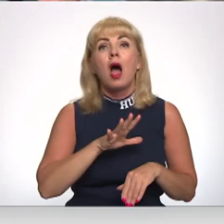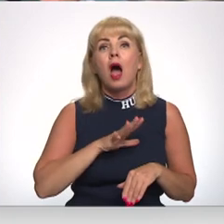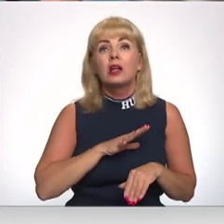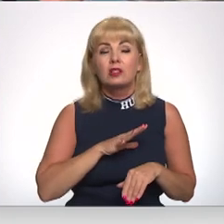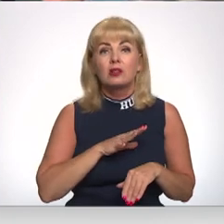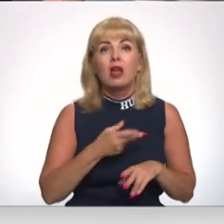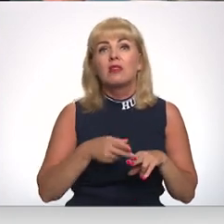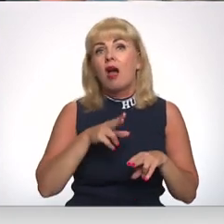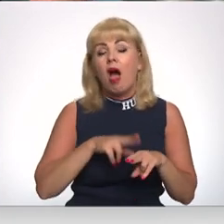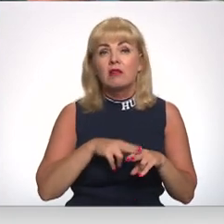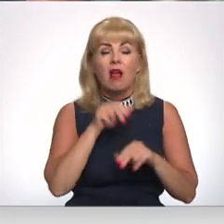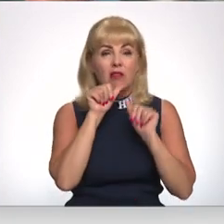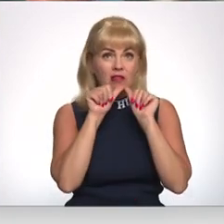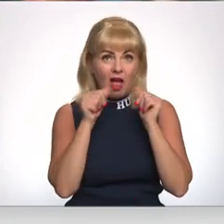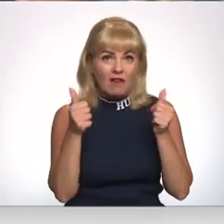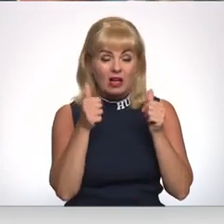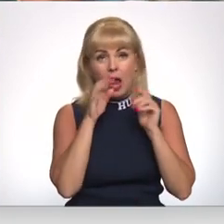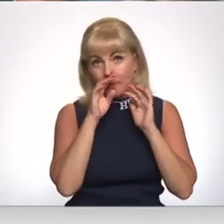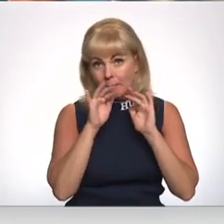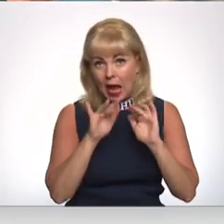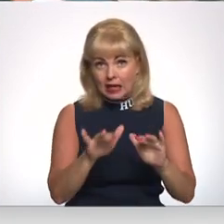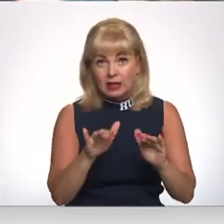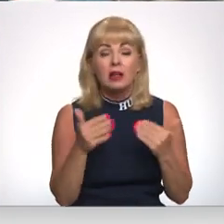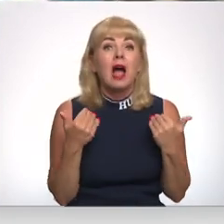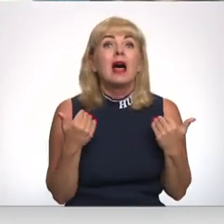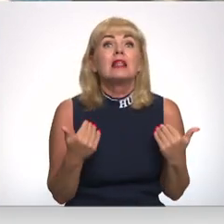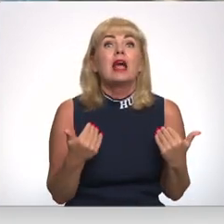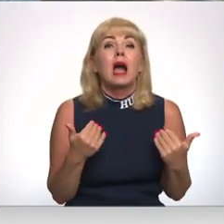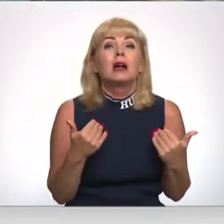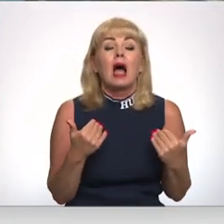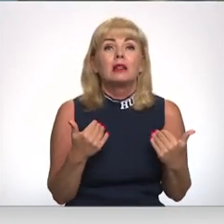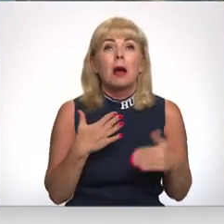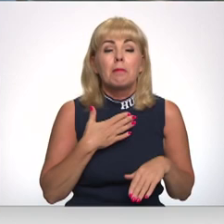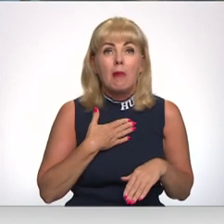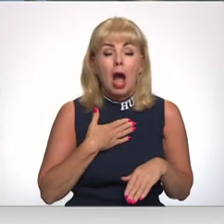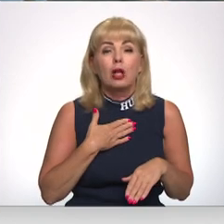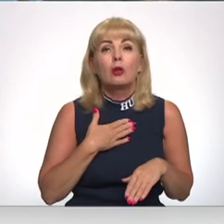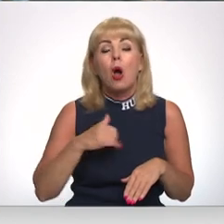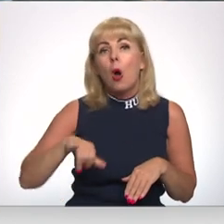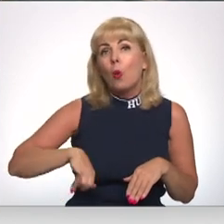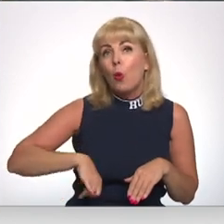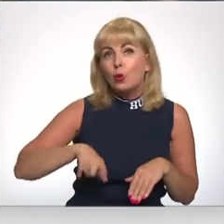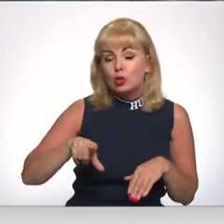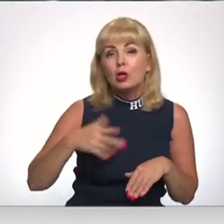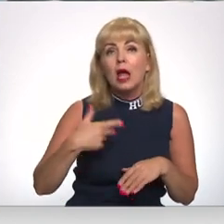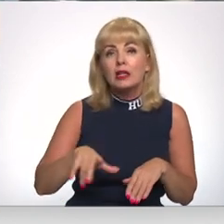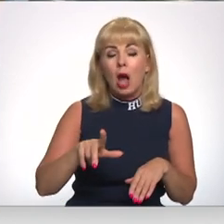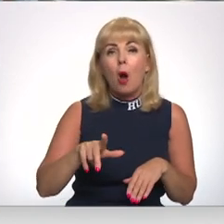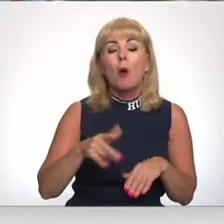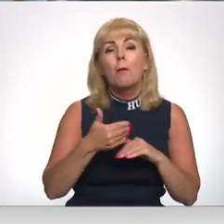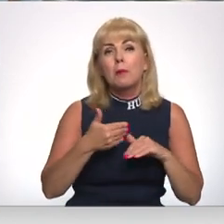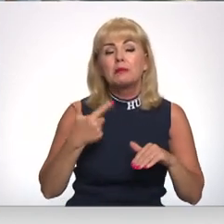Tad jau es nevarēju viņu meklēt. Un tagad mana kundze ir aizgājusi jau 7 gadus